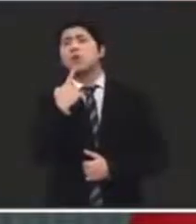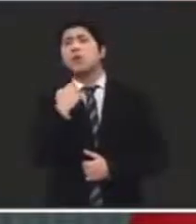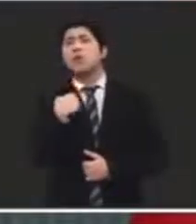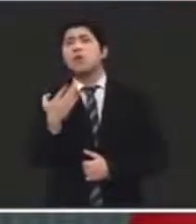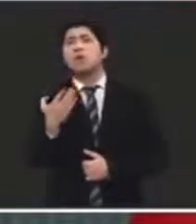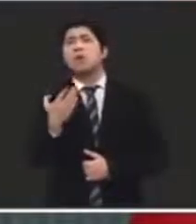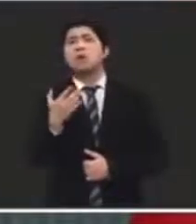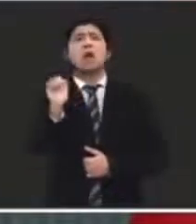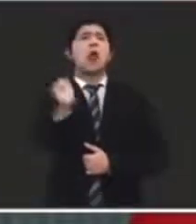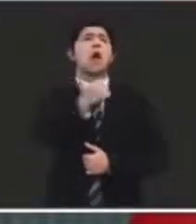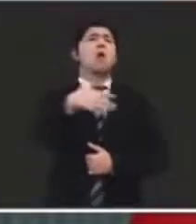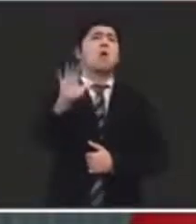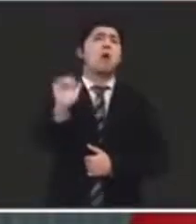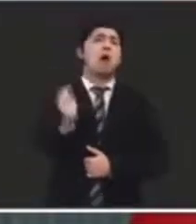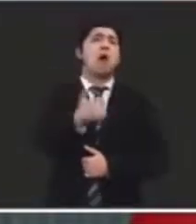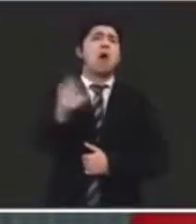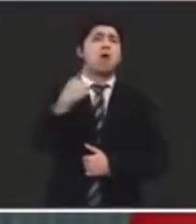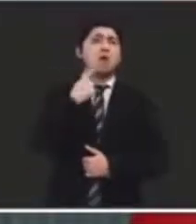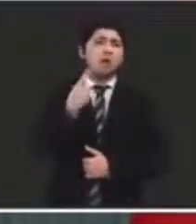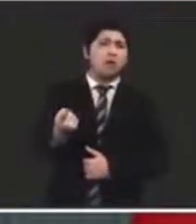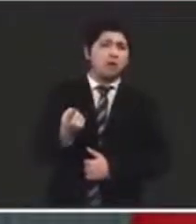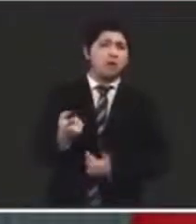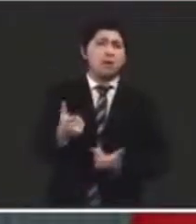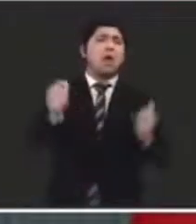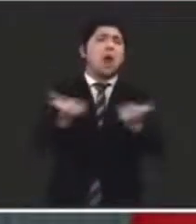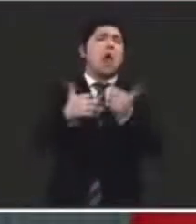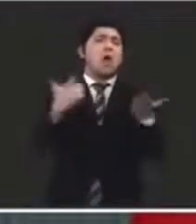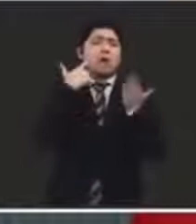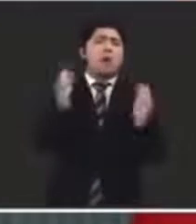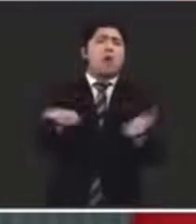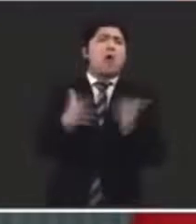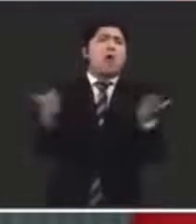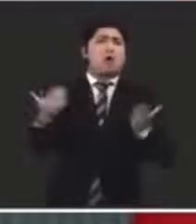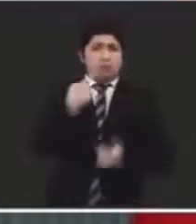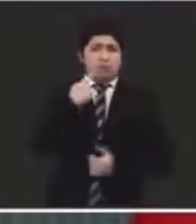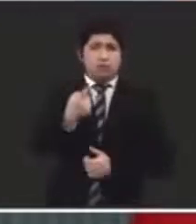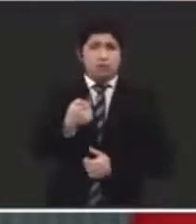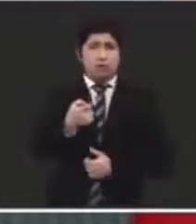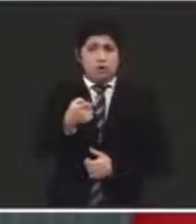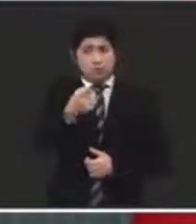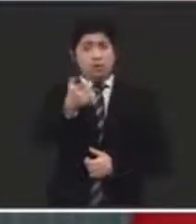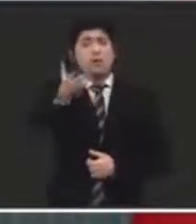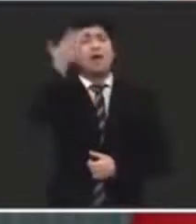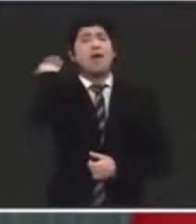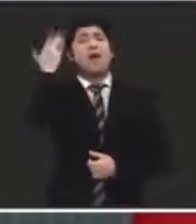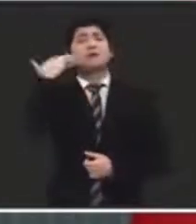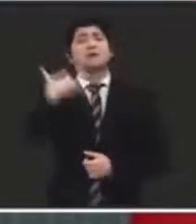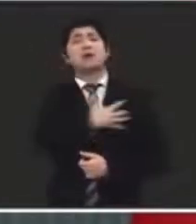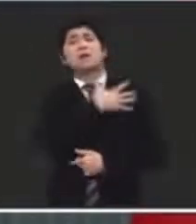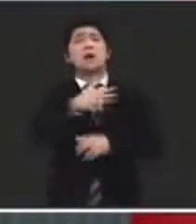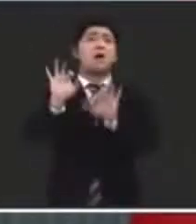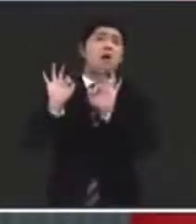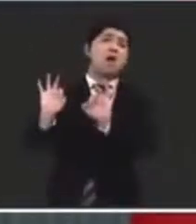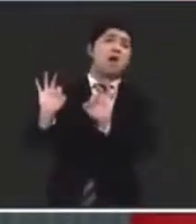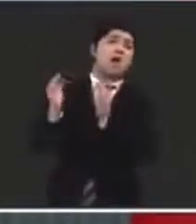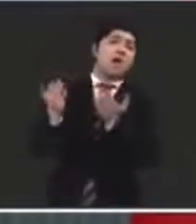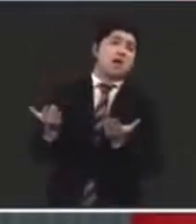ne gerek var bunlara ne gerek var İşte bunlar geçmişin cevap